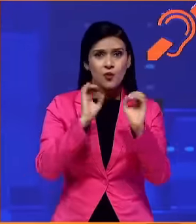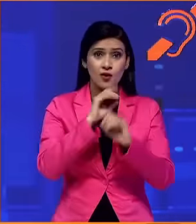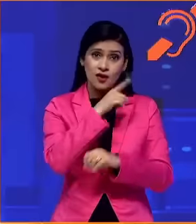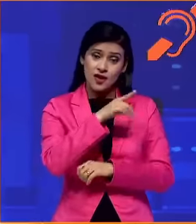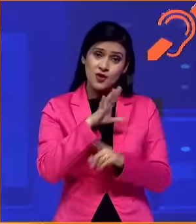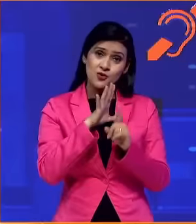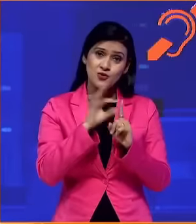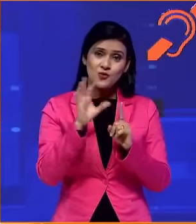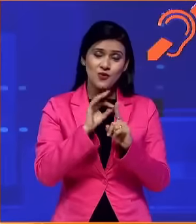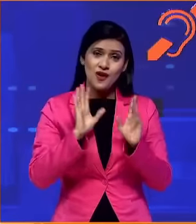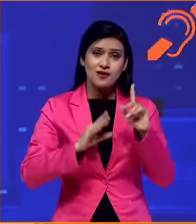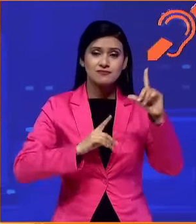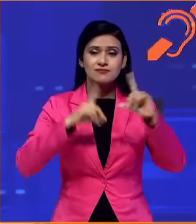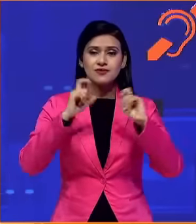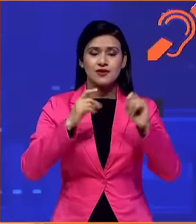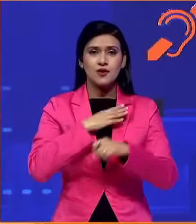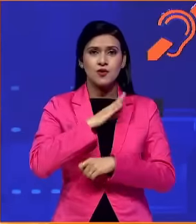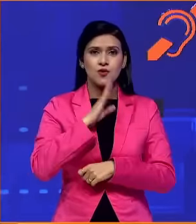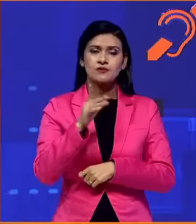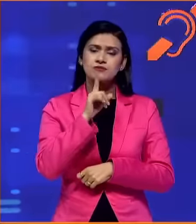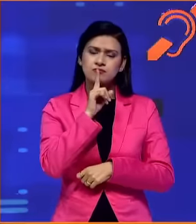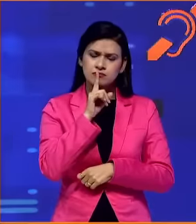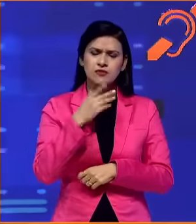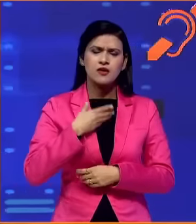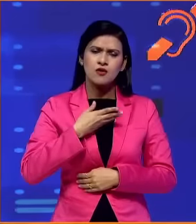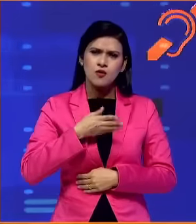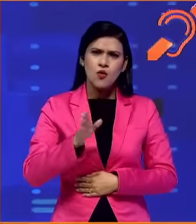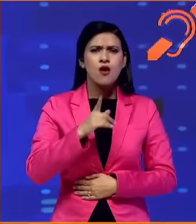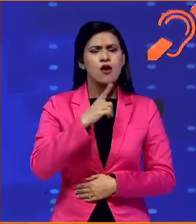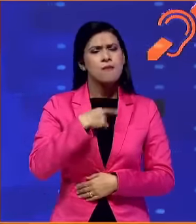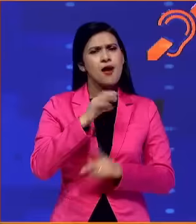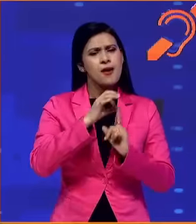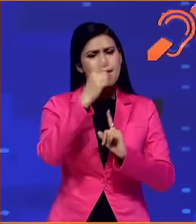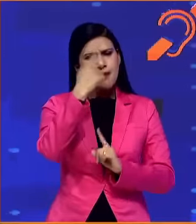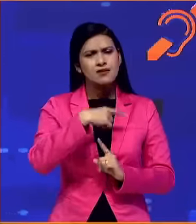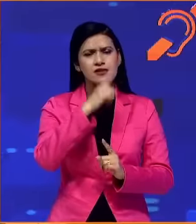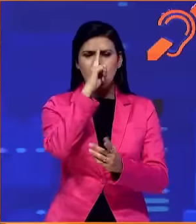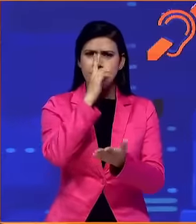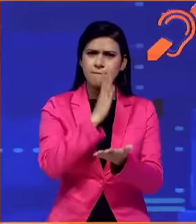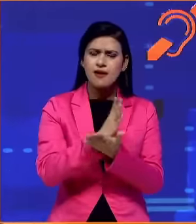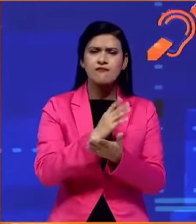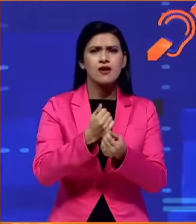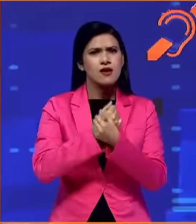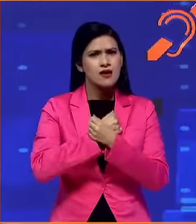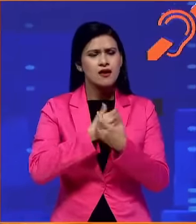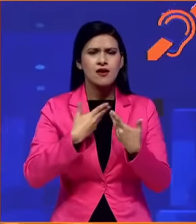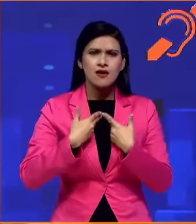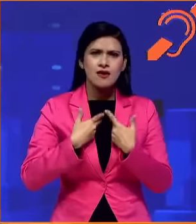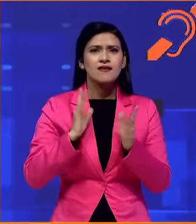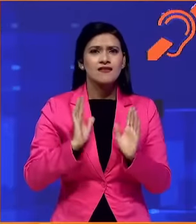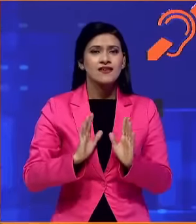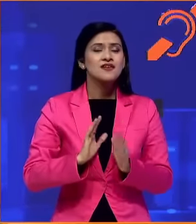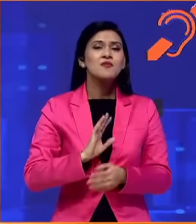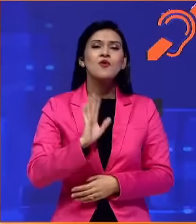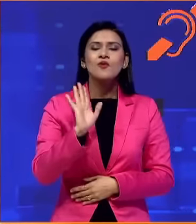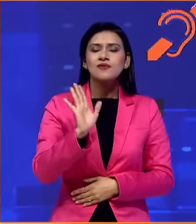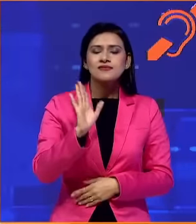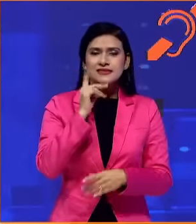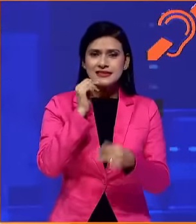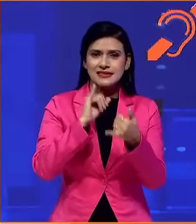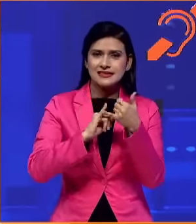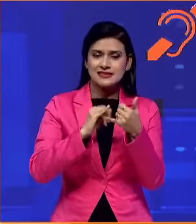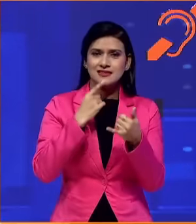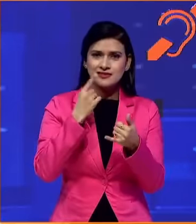खुदभीयेबातेंकहीहैं।जब मैंजाताहूँ,तोचुपचापजाताहूँ।यहमेरीनिजी आस्थाहै— देखिए,आप...यहव्यक्तिगतनहींहै,लेकिनएक धारणा